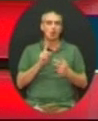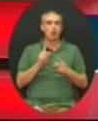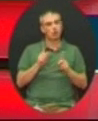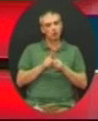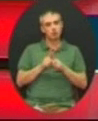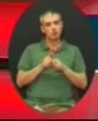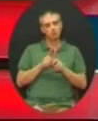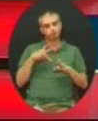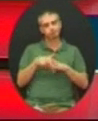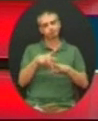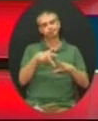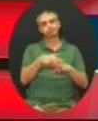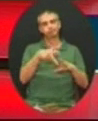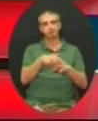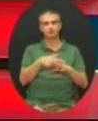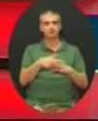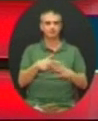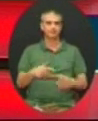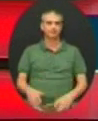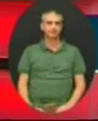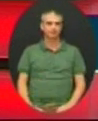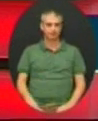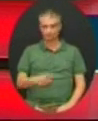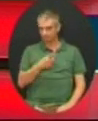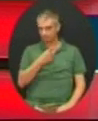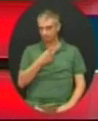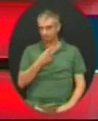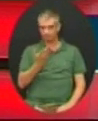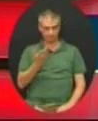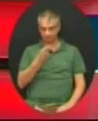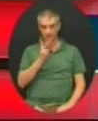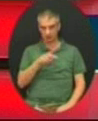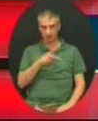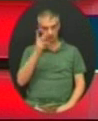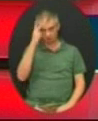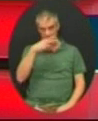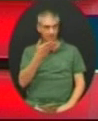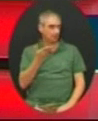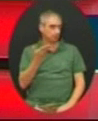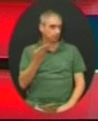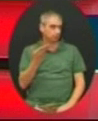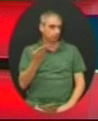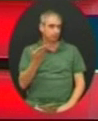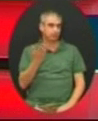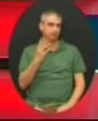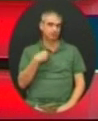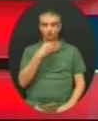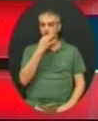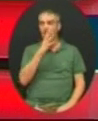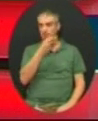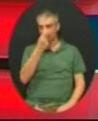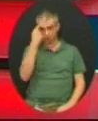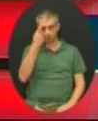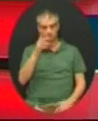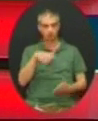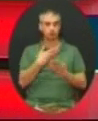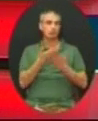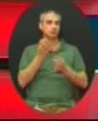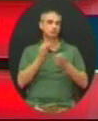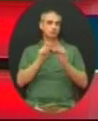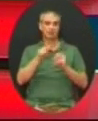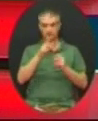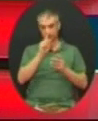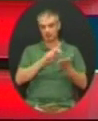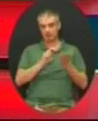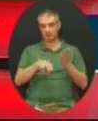כמי שתוקעים מקלות חוק. בגלגלים. אז אתה יכול להסיק מכך, או אני אשאל אותך, האם אתה חושב שהיועץ המשפטי של הכנסת